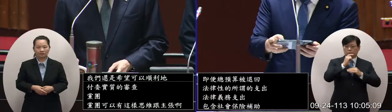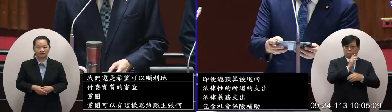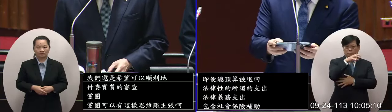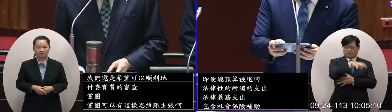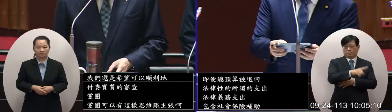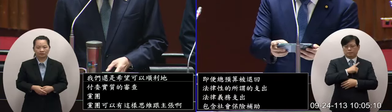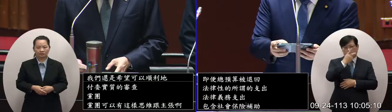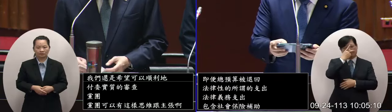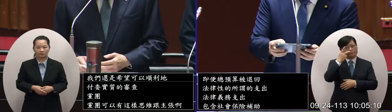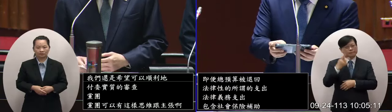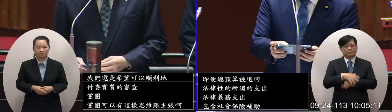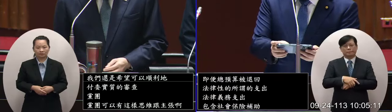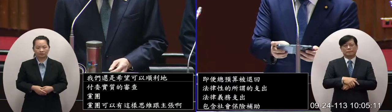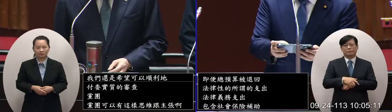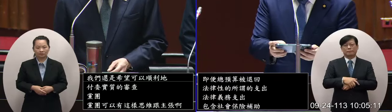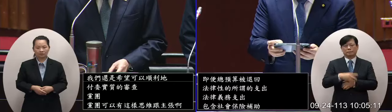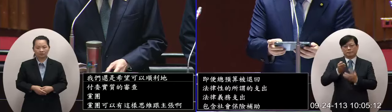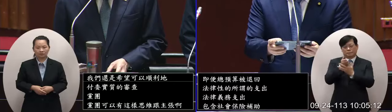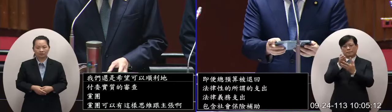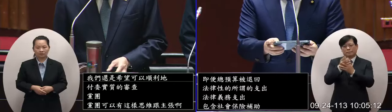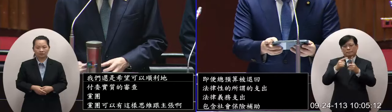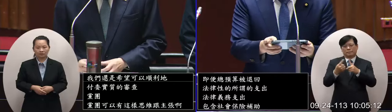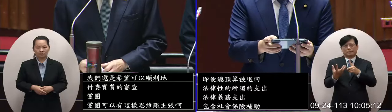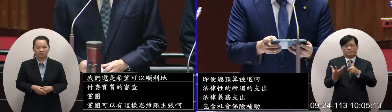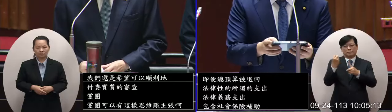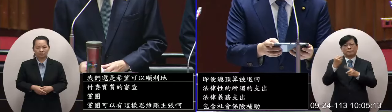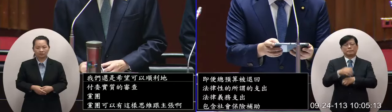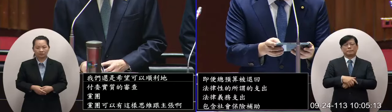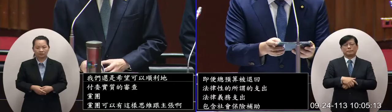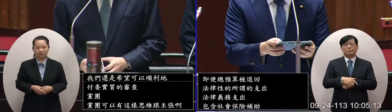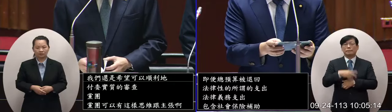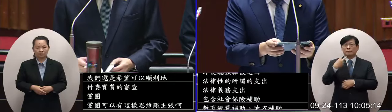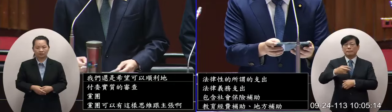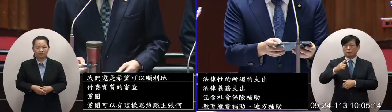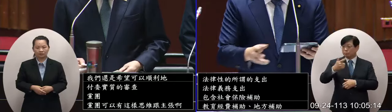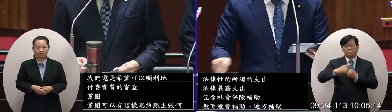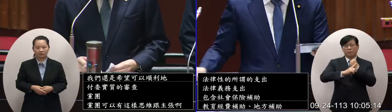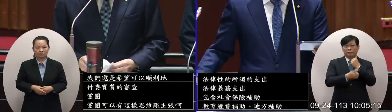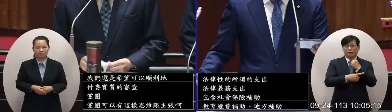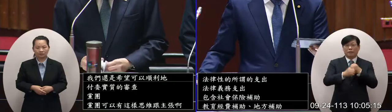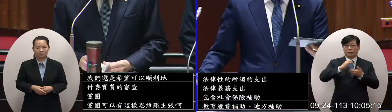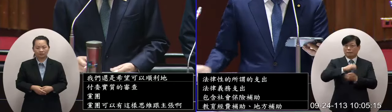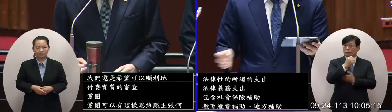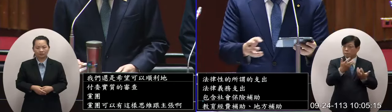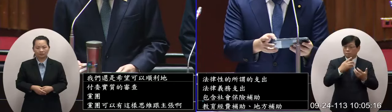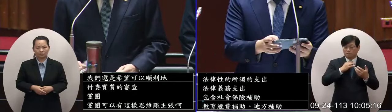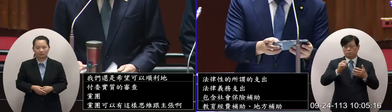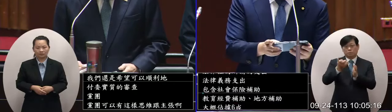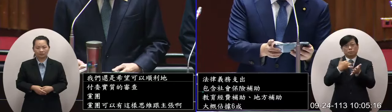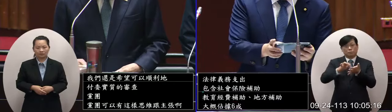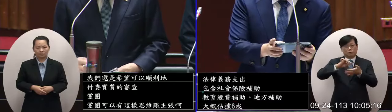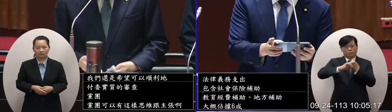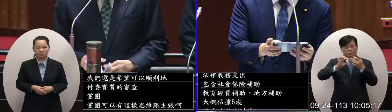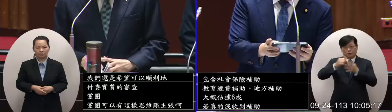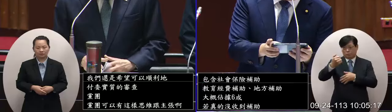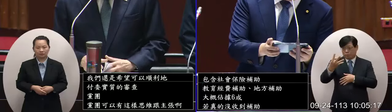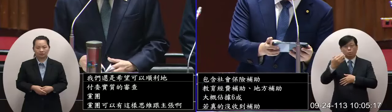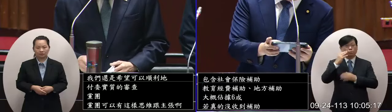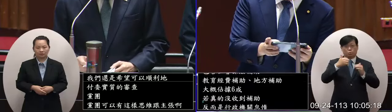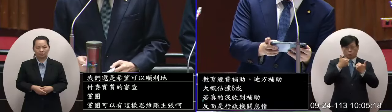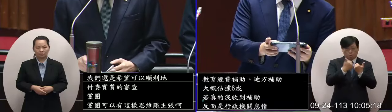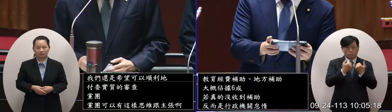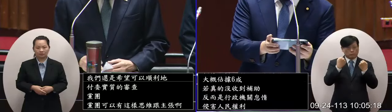关怠惰哈，然后侵害人民权益。至于非法律义务的支出，根据预算法54条之规定，国会就算